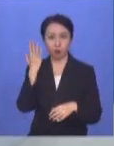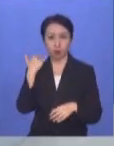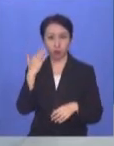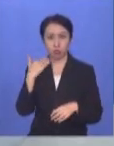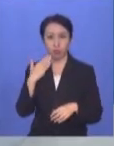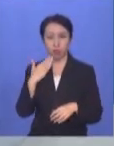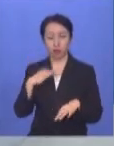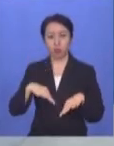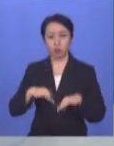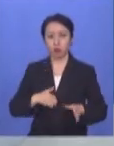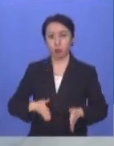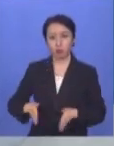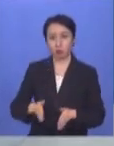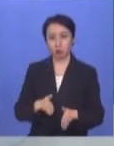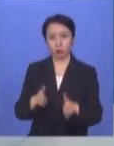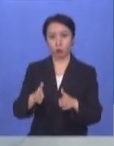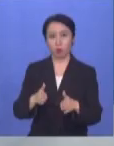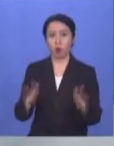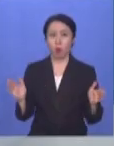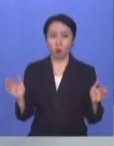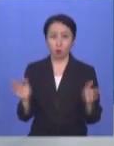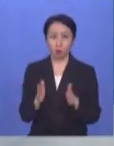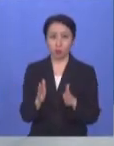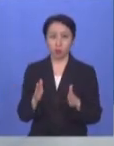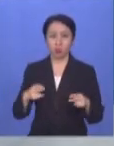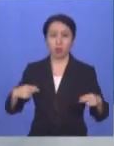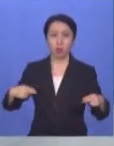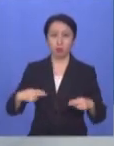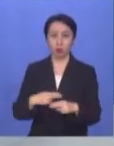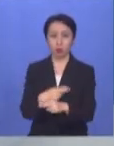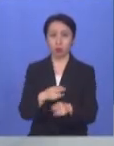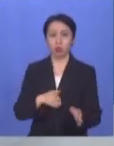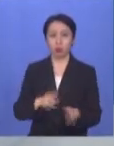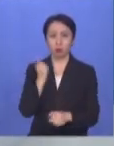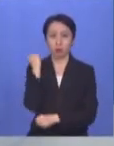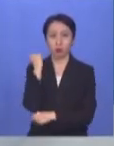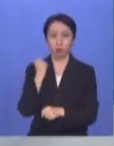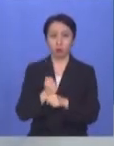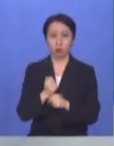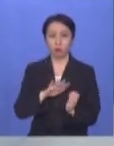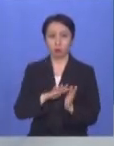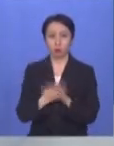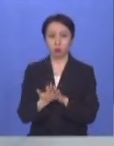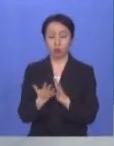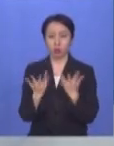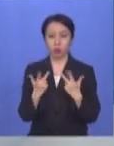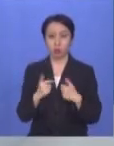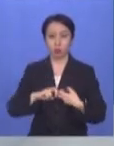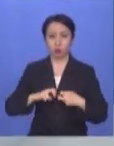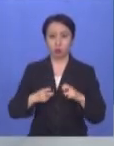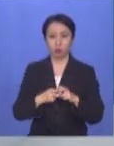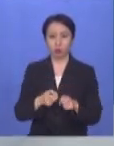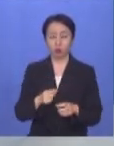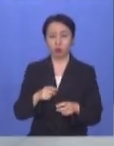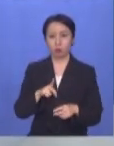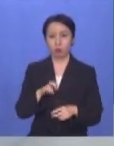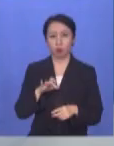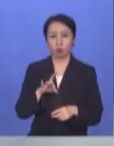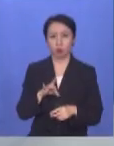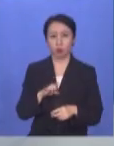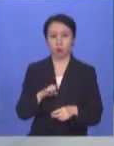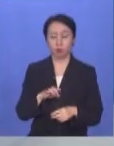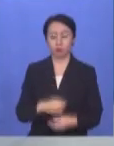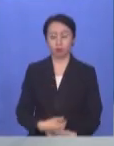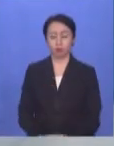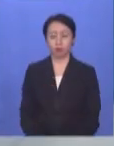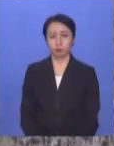поможет разгрузить транспортный поток, уменьшить его на пересечении дорог в рабочем поселке и решит проблему пробок. Наш корреспондент